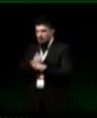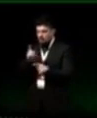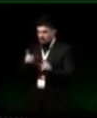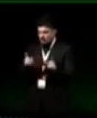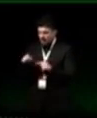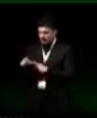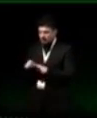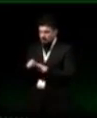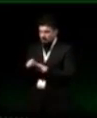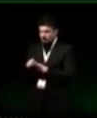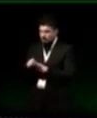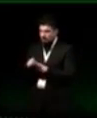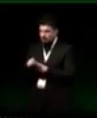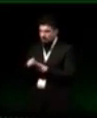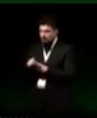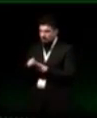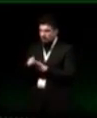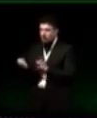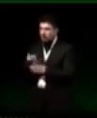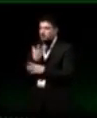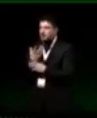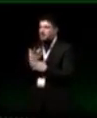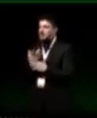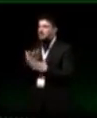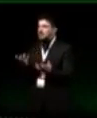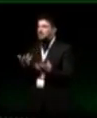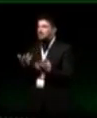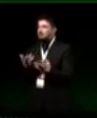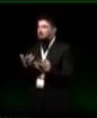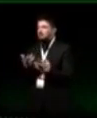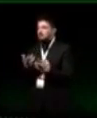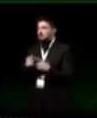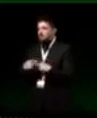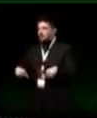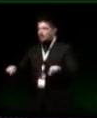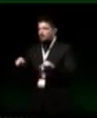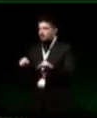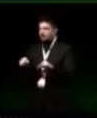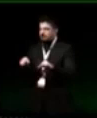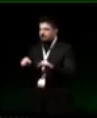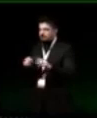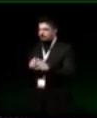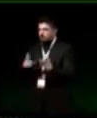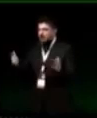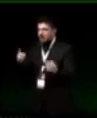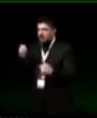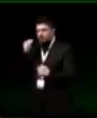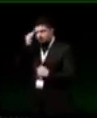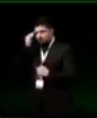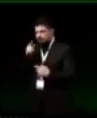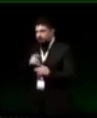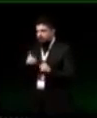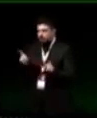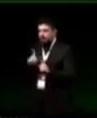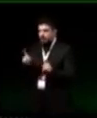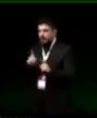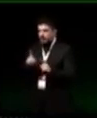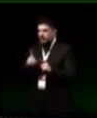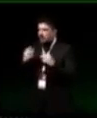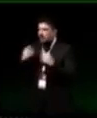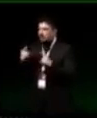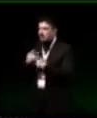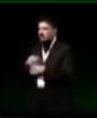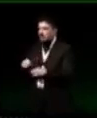l'8 di agosto di quell'anno, accadde un fatto che nessuno di noi considerò importante e che ha segnato il decennio della